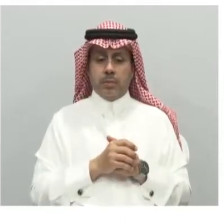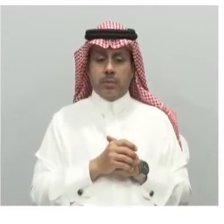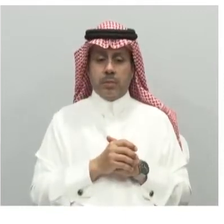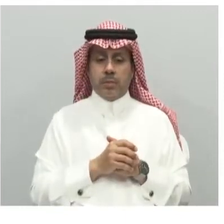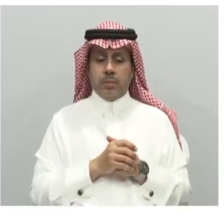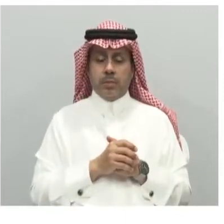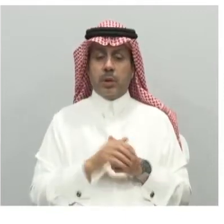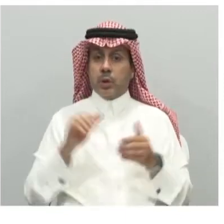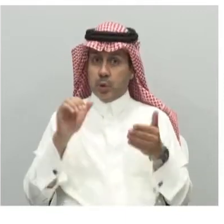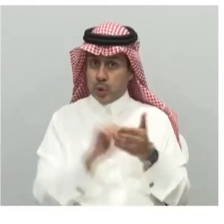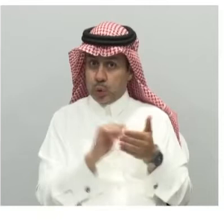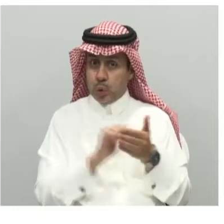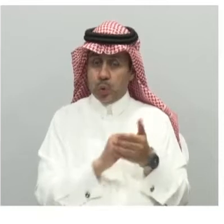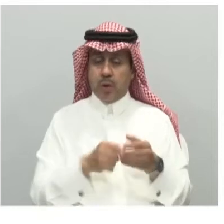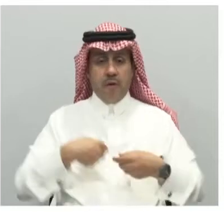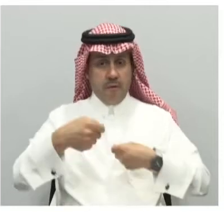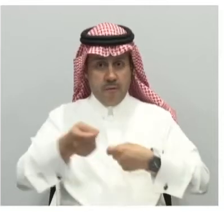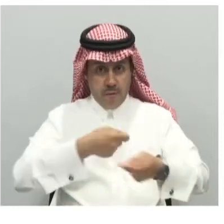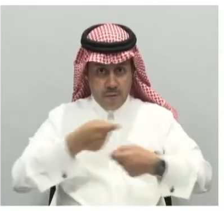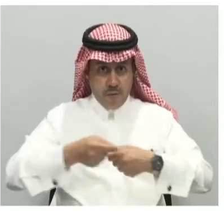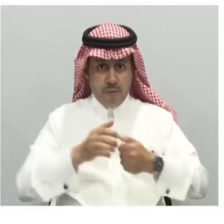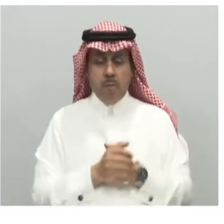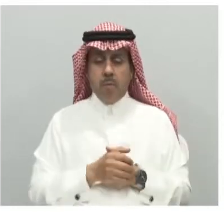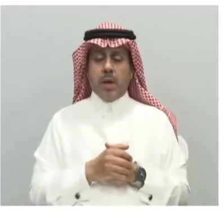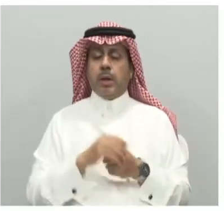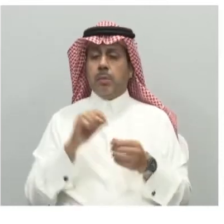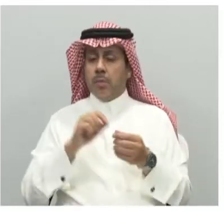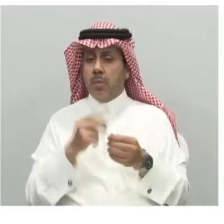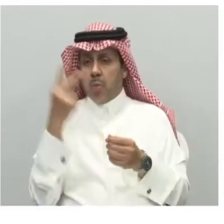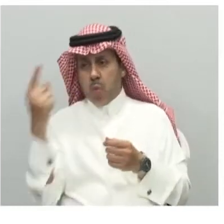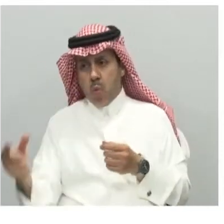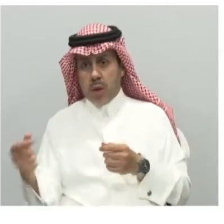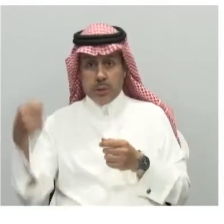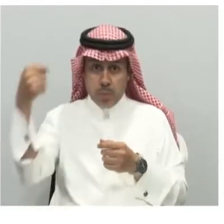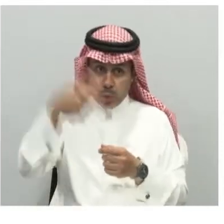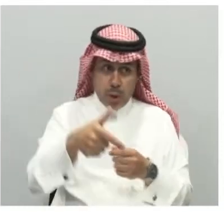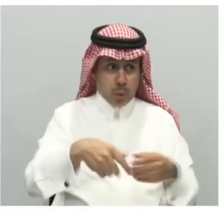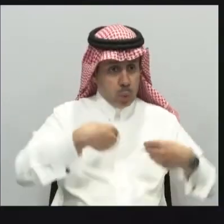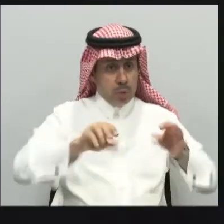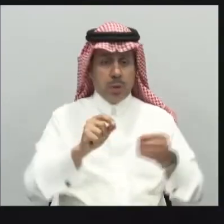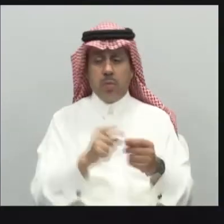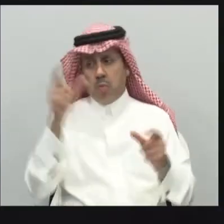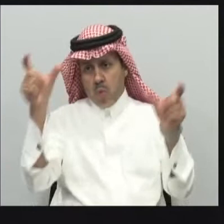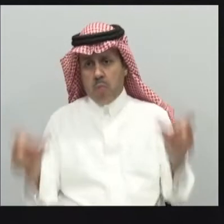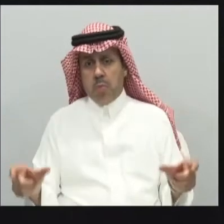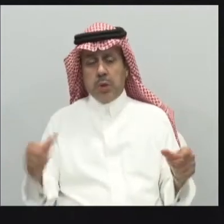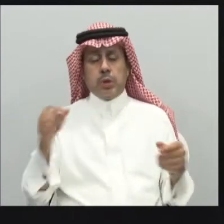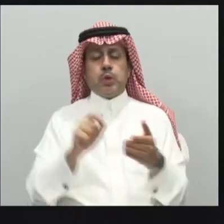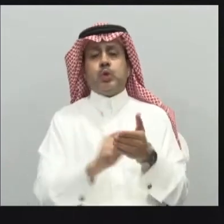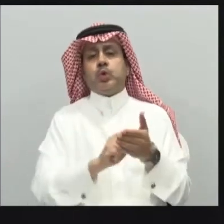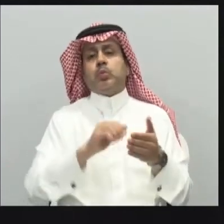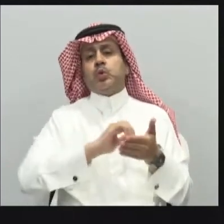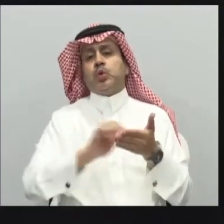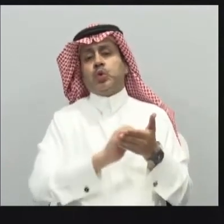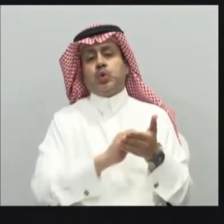الشروط في البيع يشترطها احد المتعاقدين اما البيع او المشتري او كلاهما اذا فرق